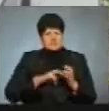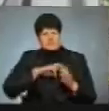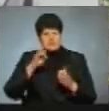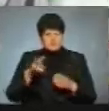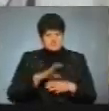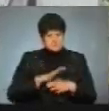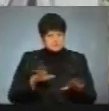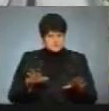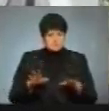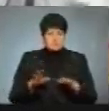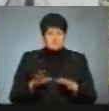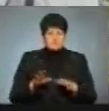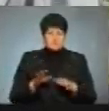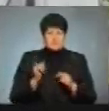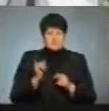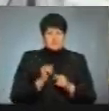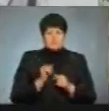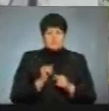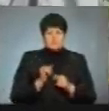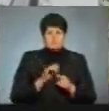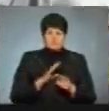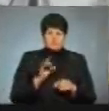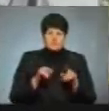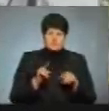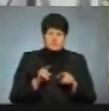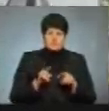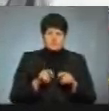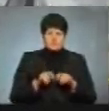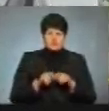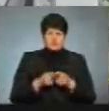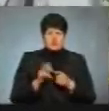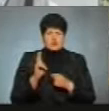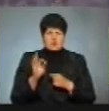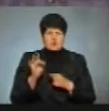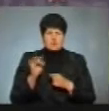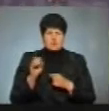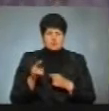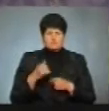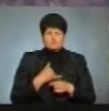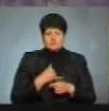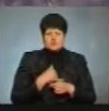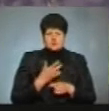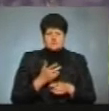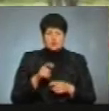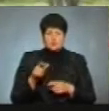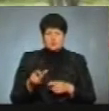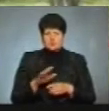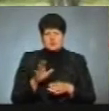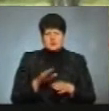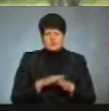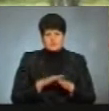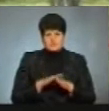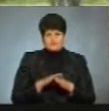не повилітали з атракціонів. Ну і інколи пошкодження корпуса, тому що в нас люди не